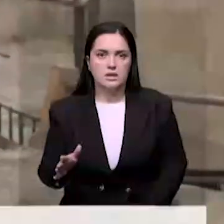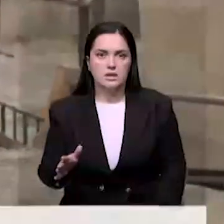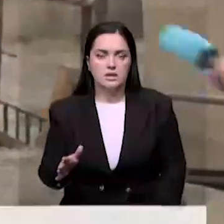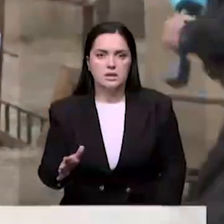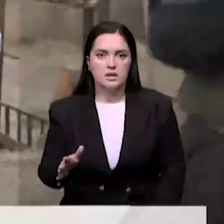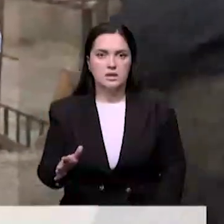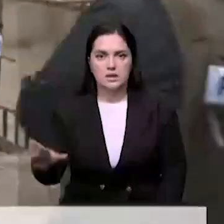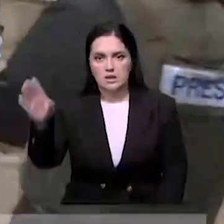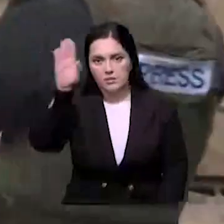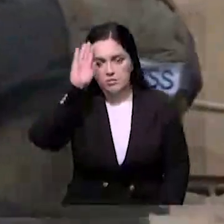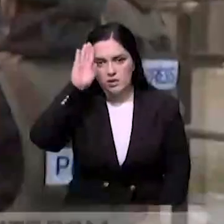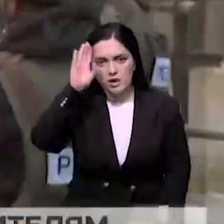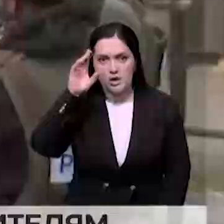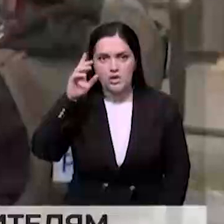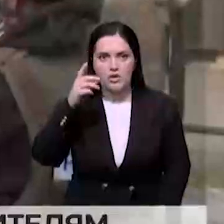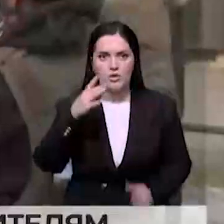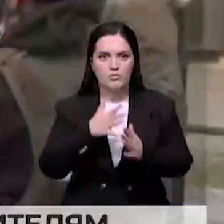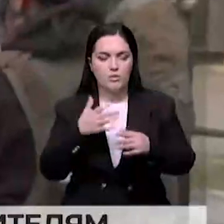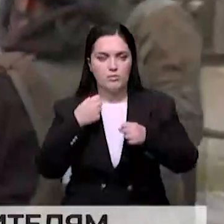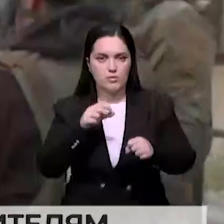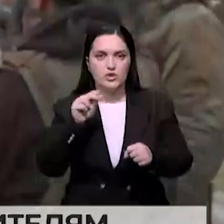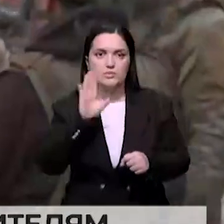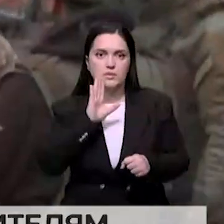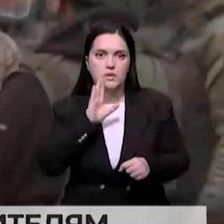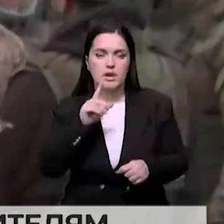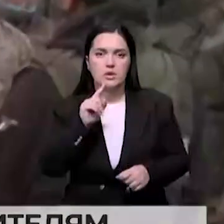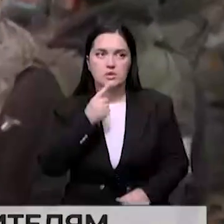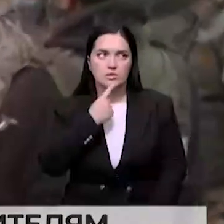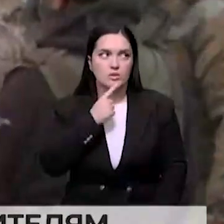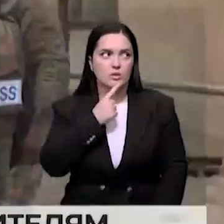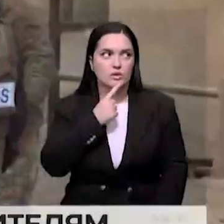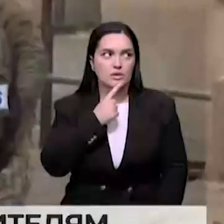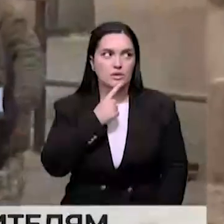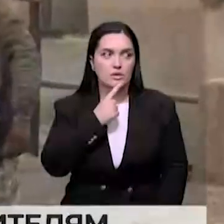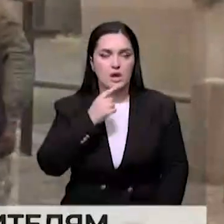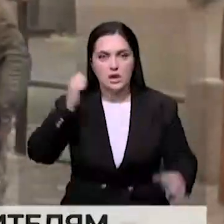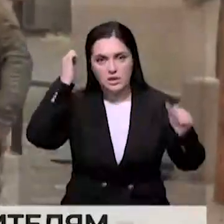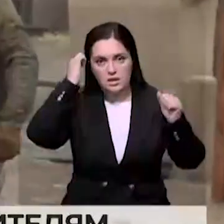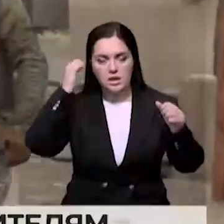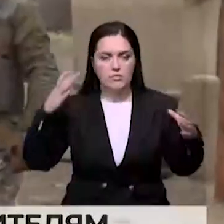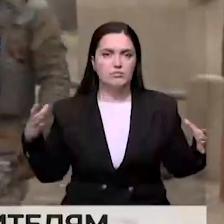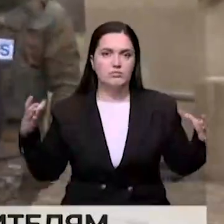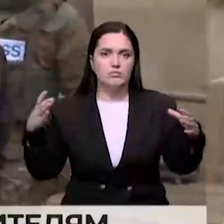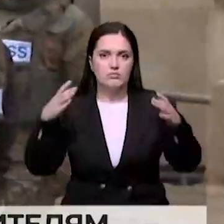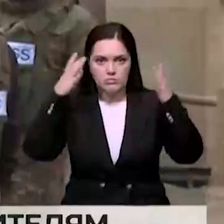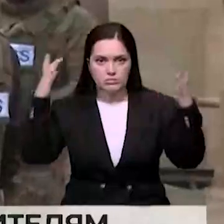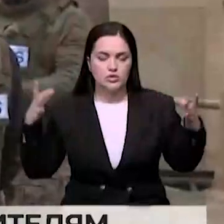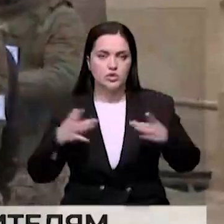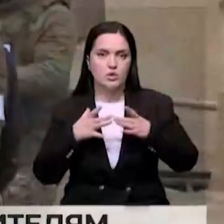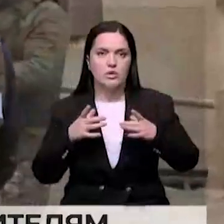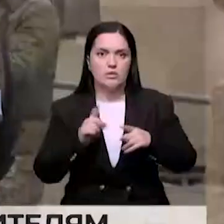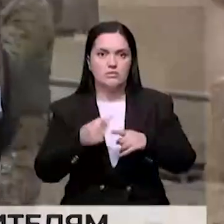мужчинам сильно попалось, чем девушкам. В таких ситуациях, конечно, это очень сложно, когда на голову одевать мешок, как будто